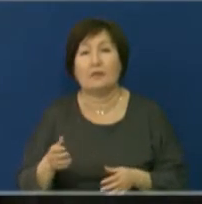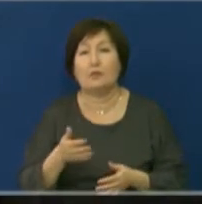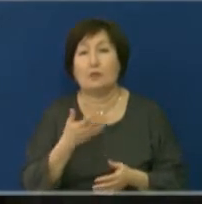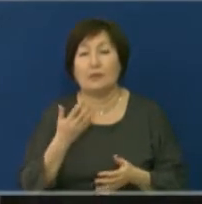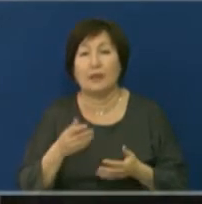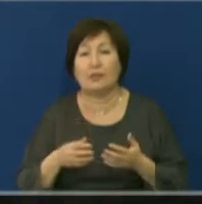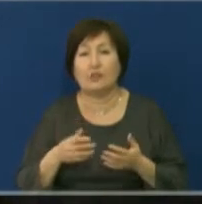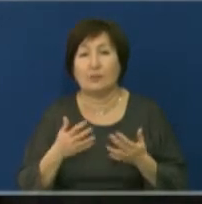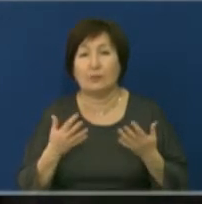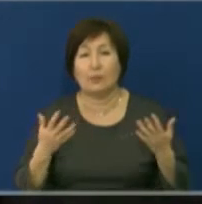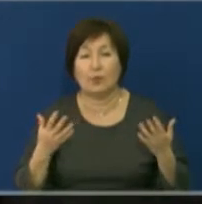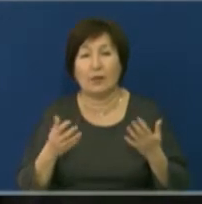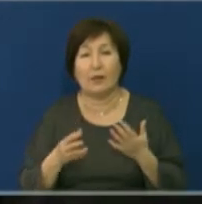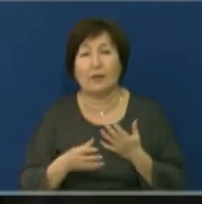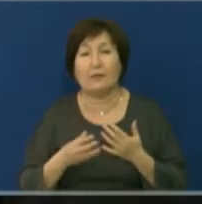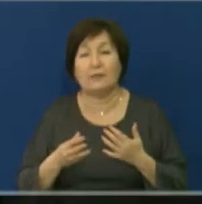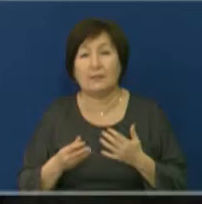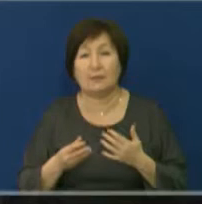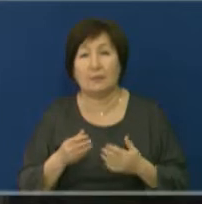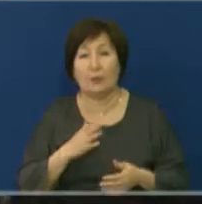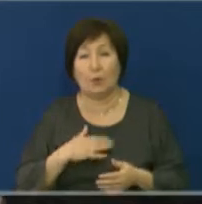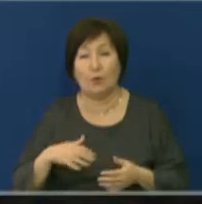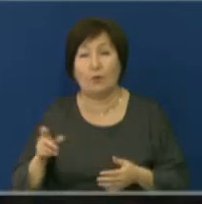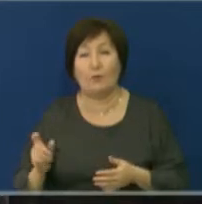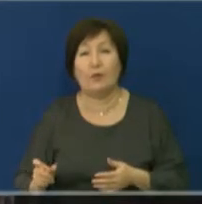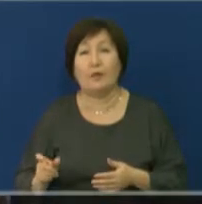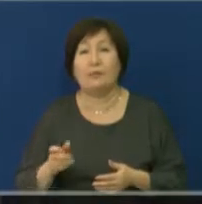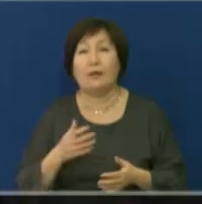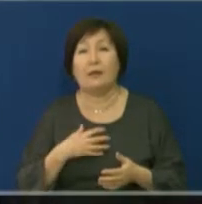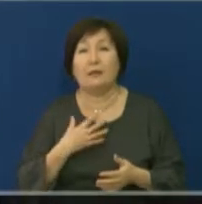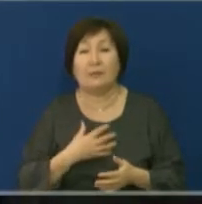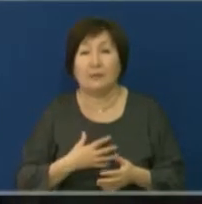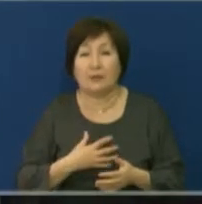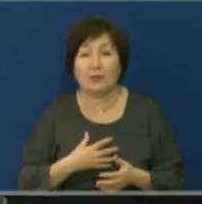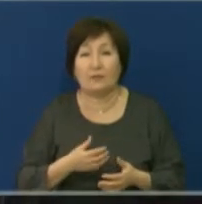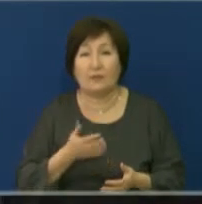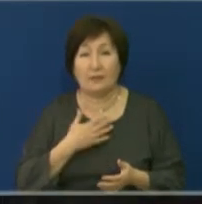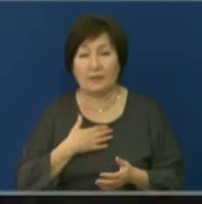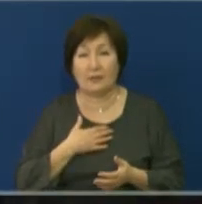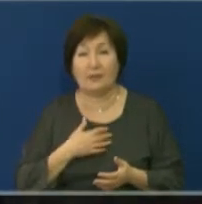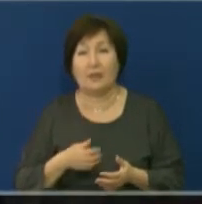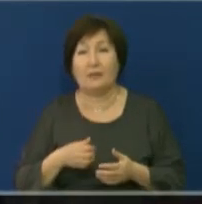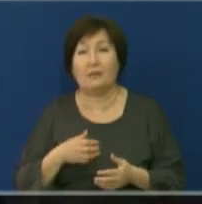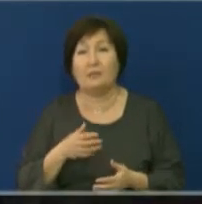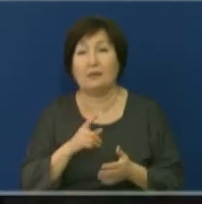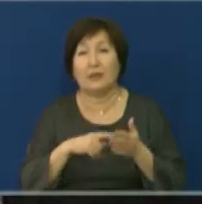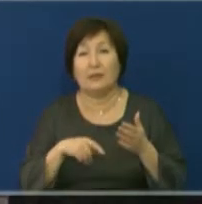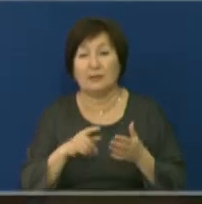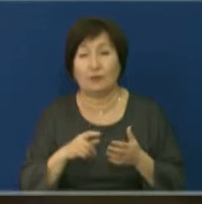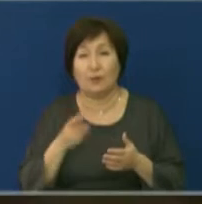сколько зрителей, которые держали кулаки за нас. И мы очень рады, что оправдываем их надежды. Это большая честь для